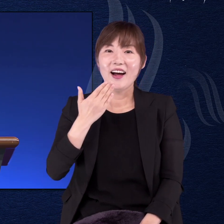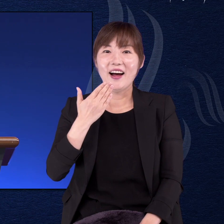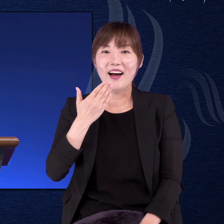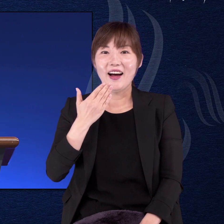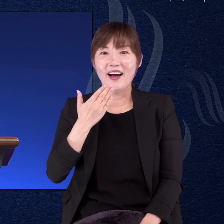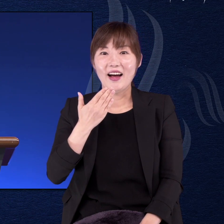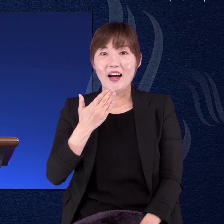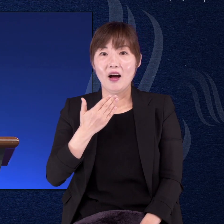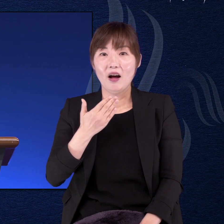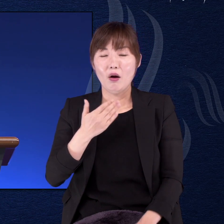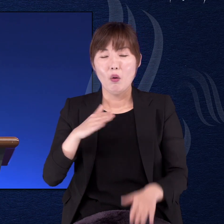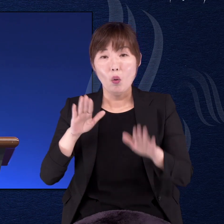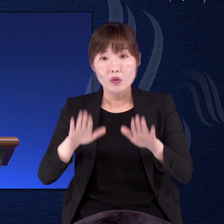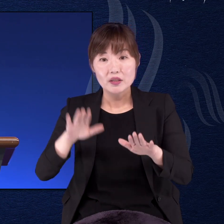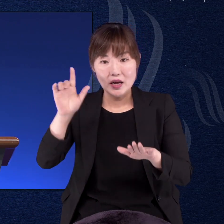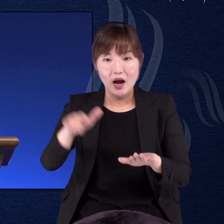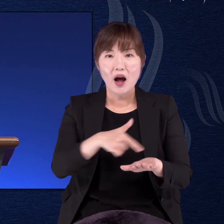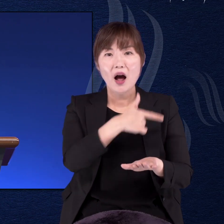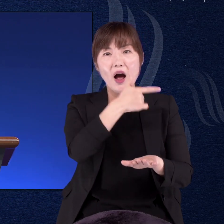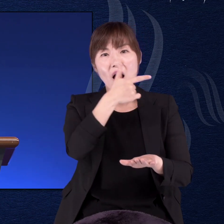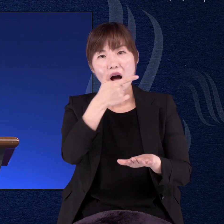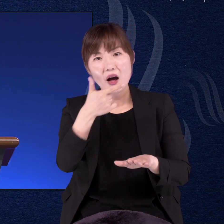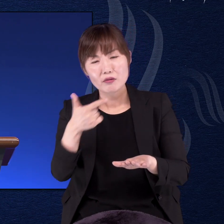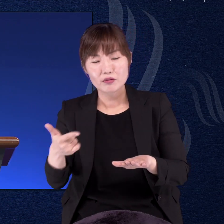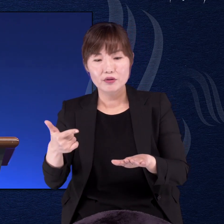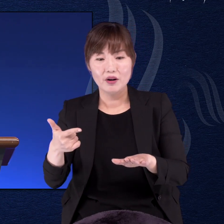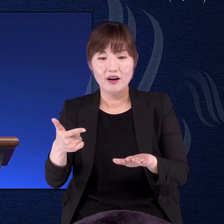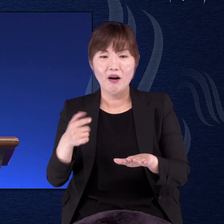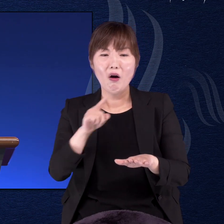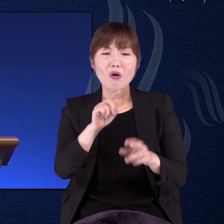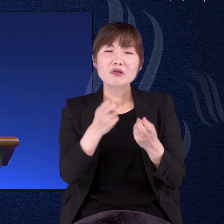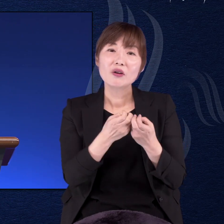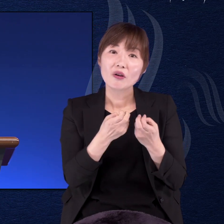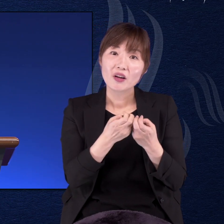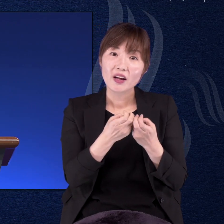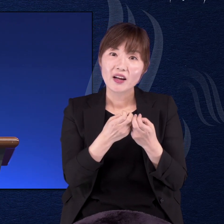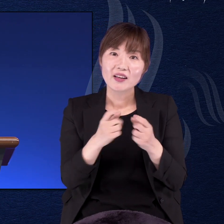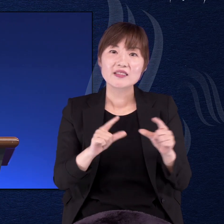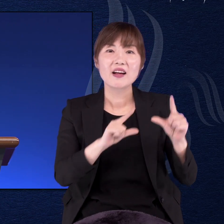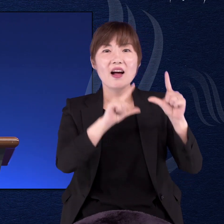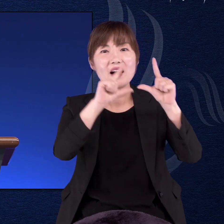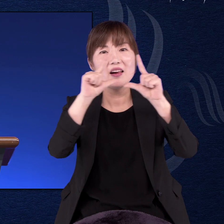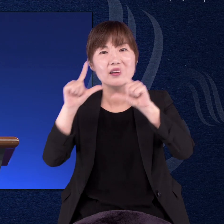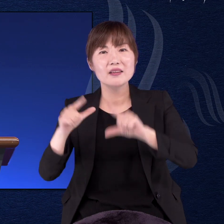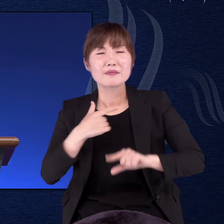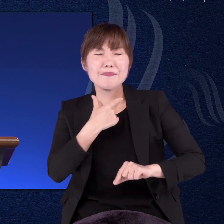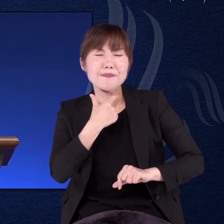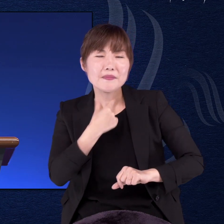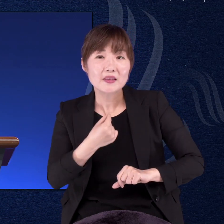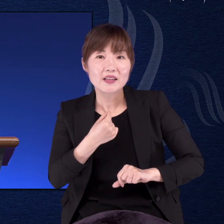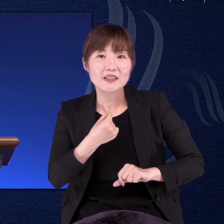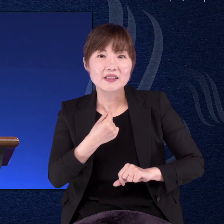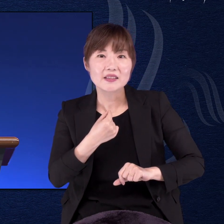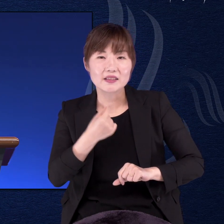하루 내가 이런 모습으로 살기를 원하시는구나 를 깨닫게 되었습니다.